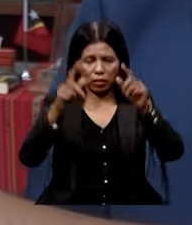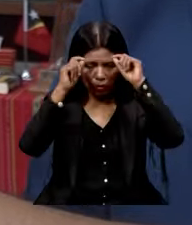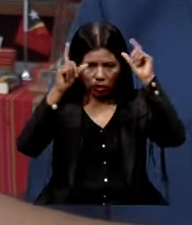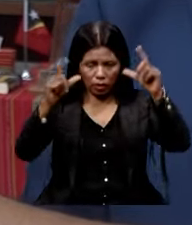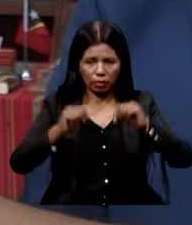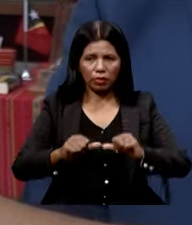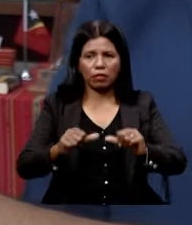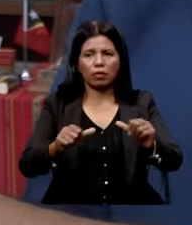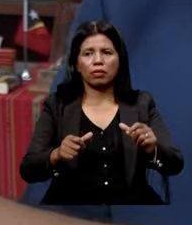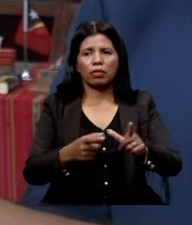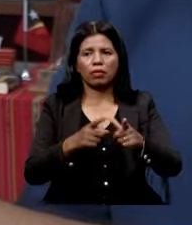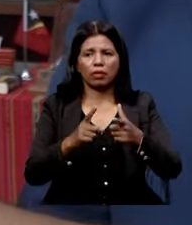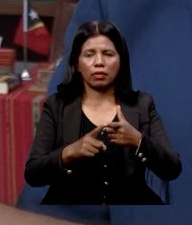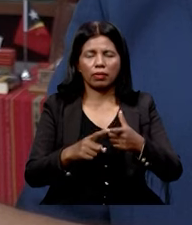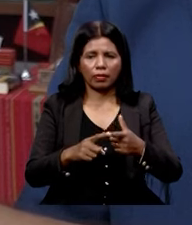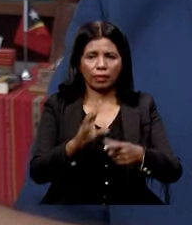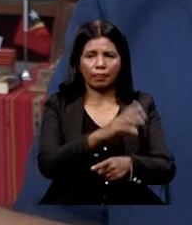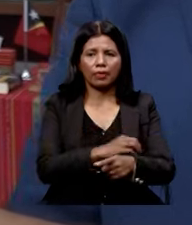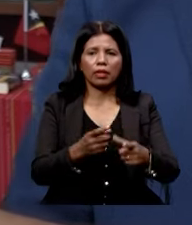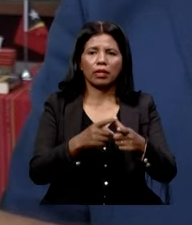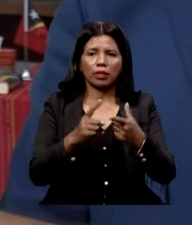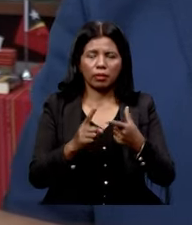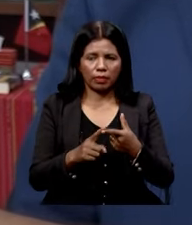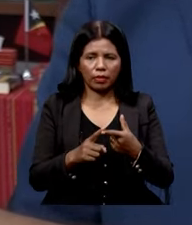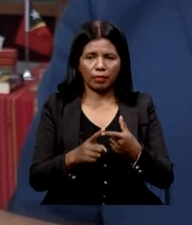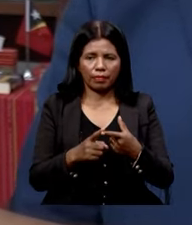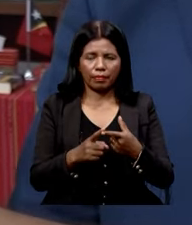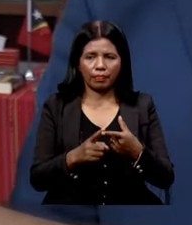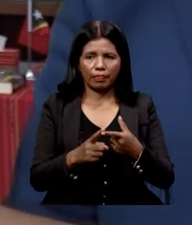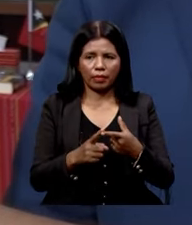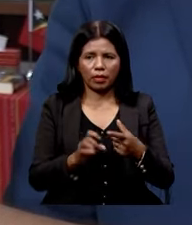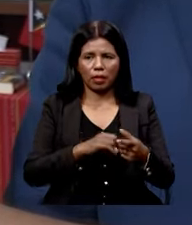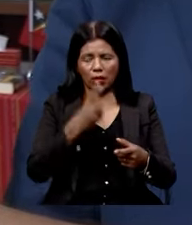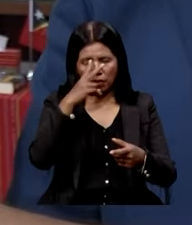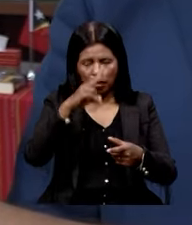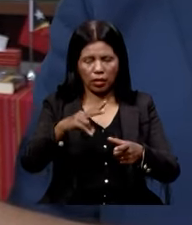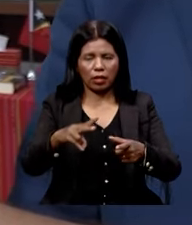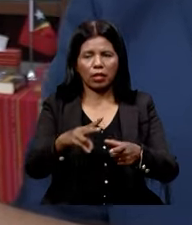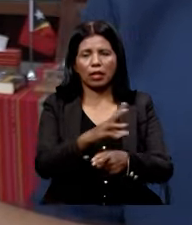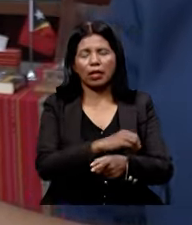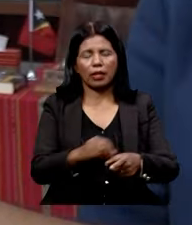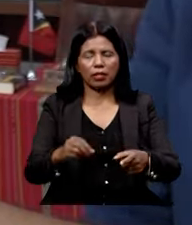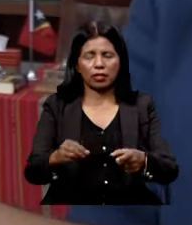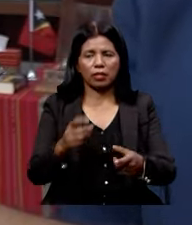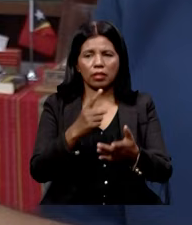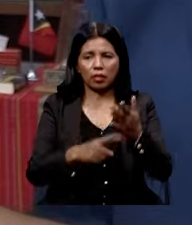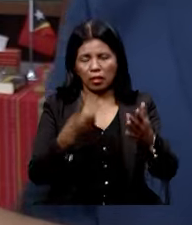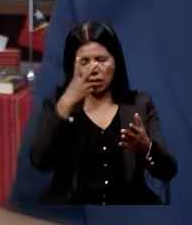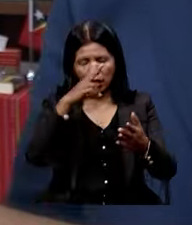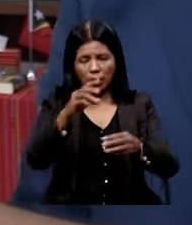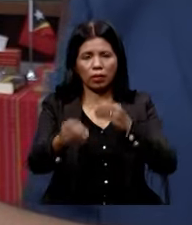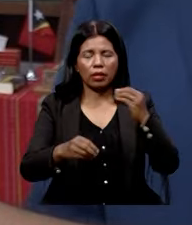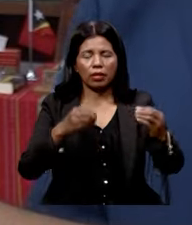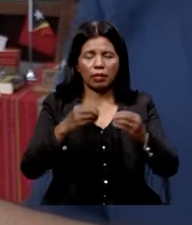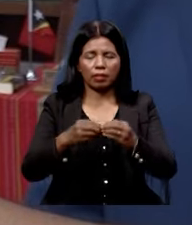maju dan salah satunya yang saya lihat potensi di sini adalah tentang fishery ya, perikanan